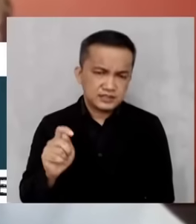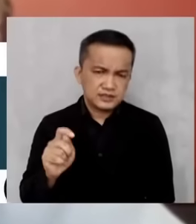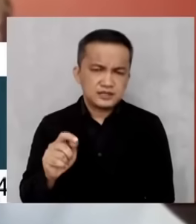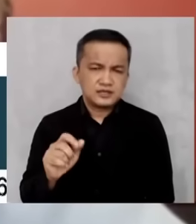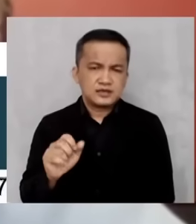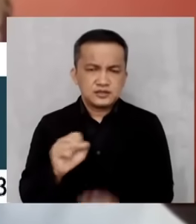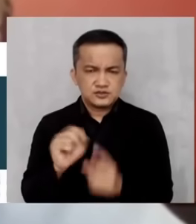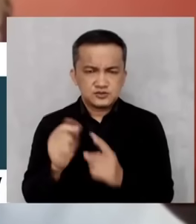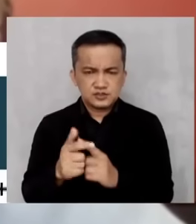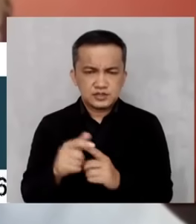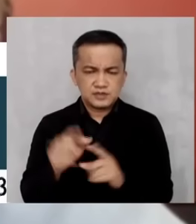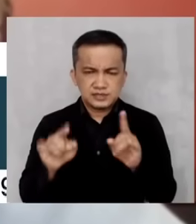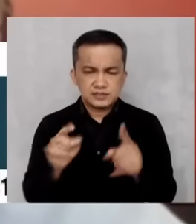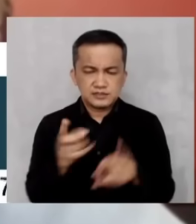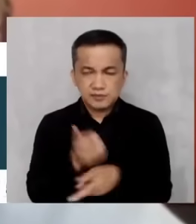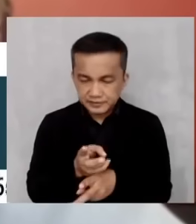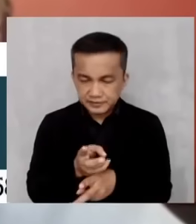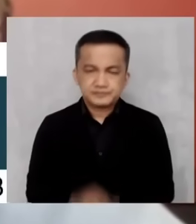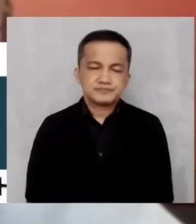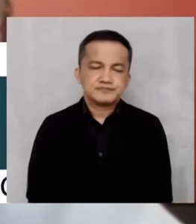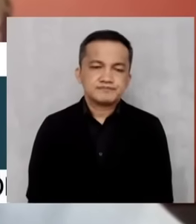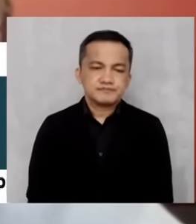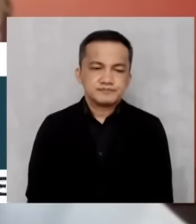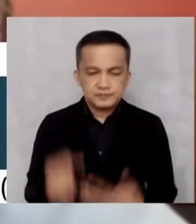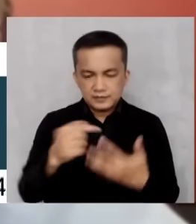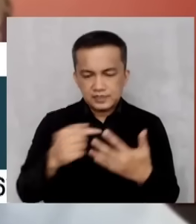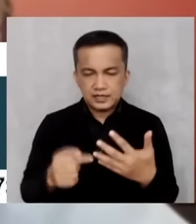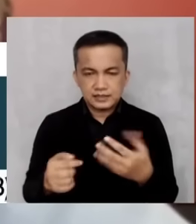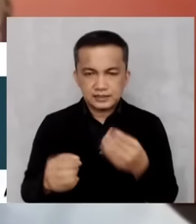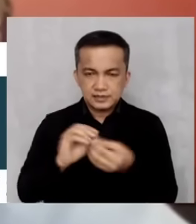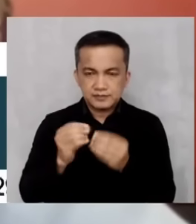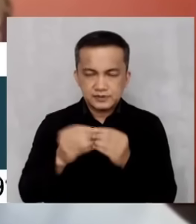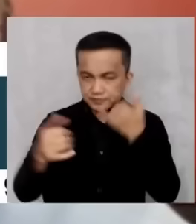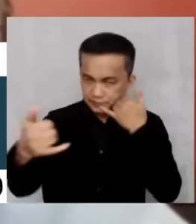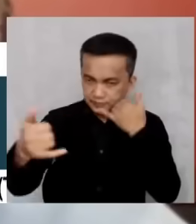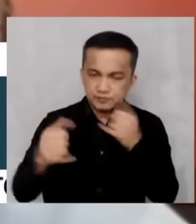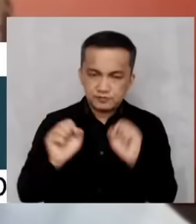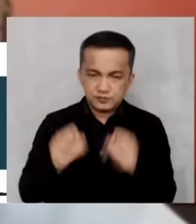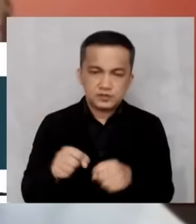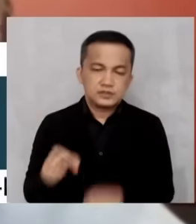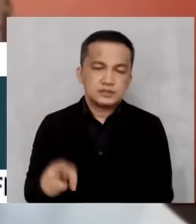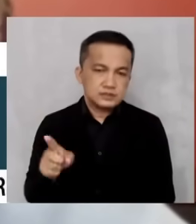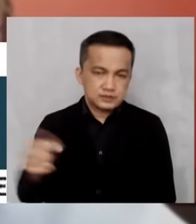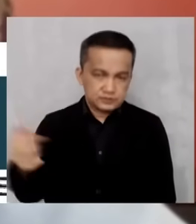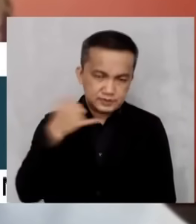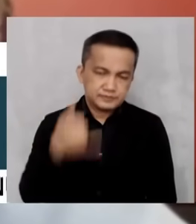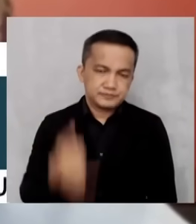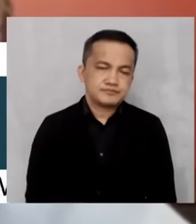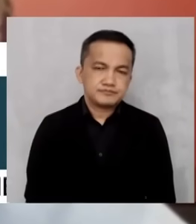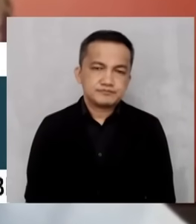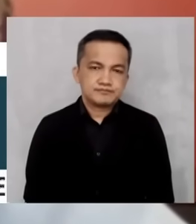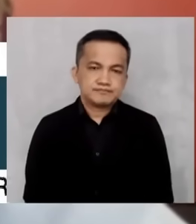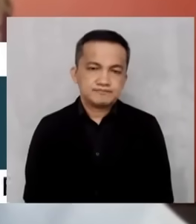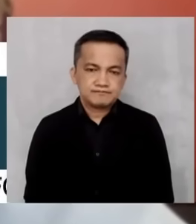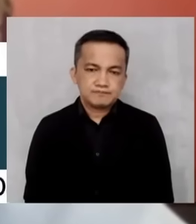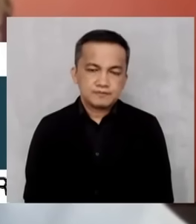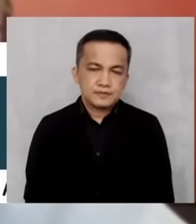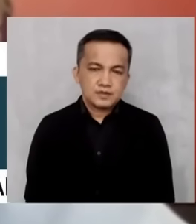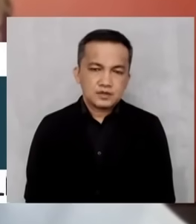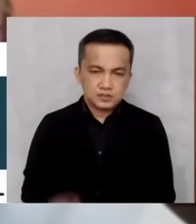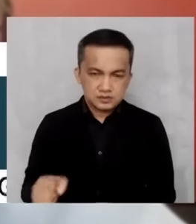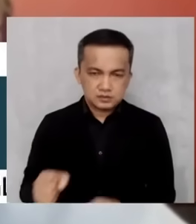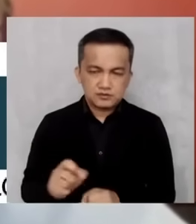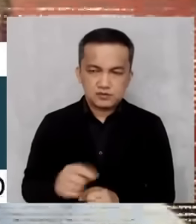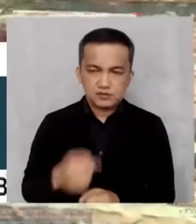na may nagbabantay at yung mga hotlines po natin. So pwede silang tumawag para makadala tayo